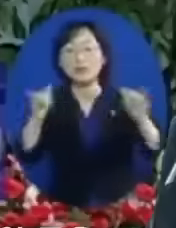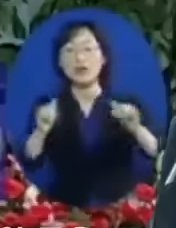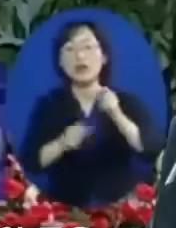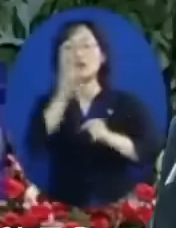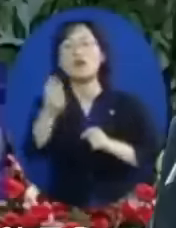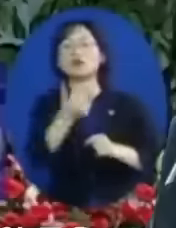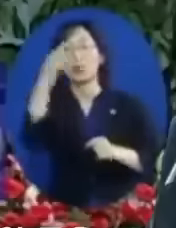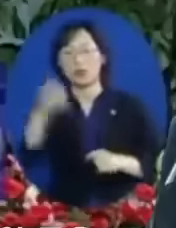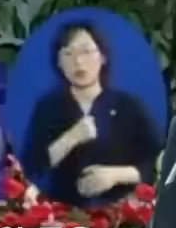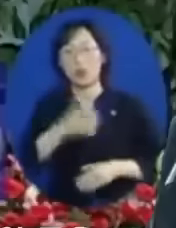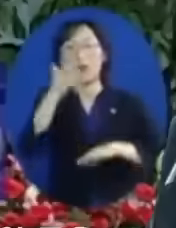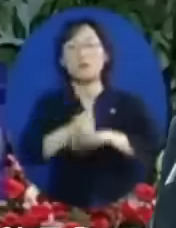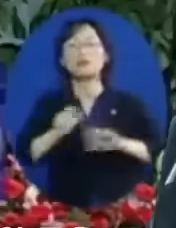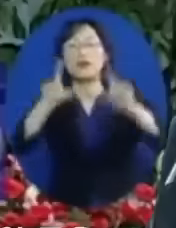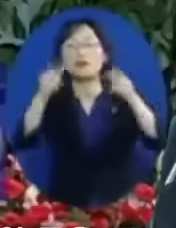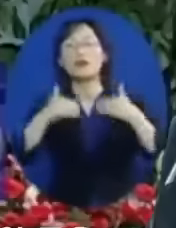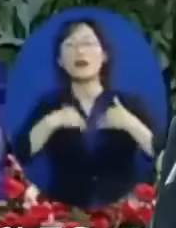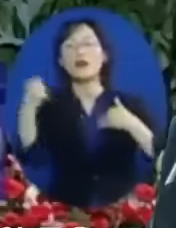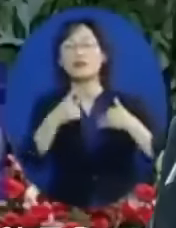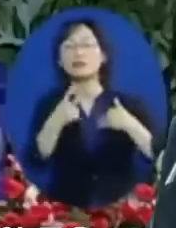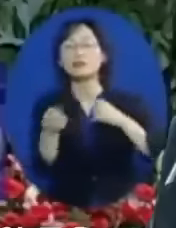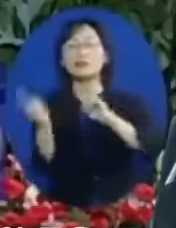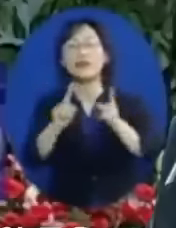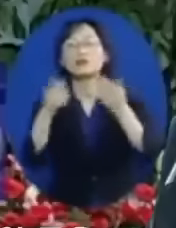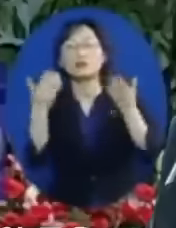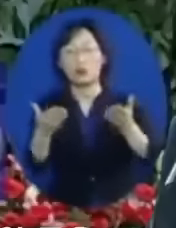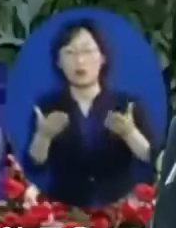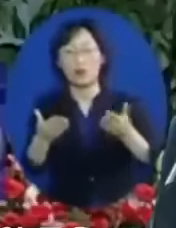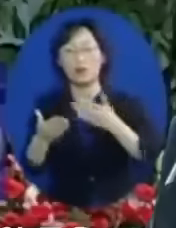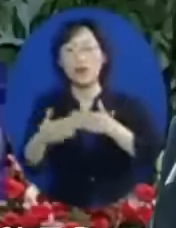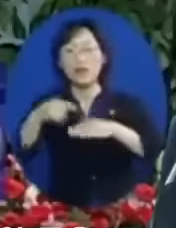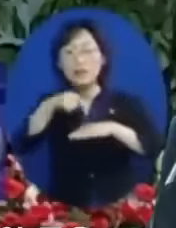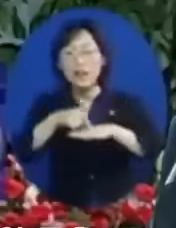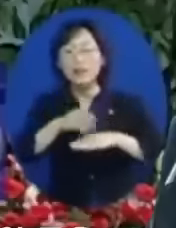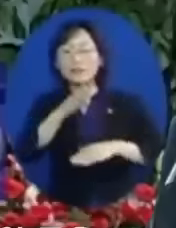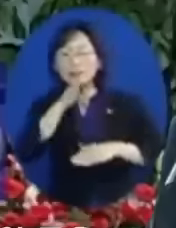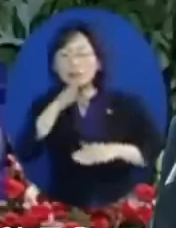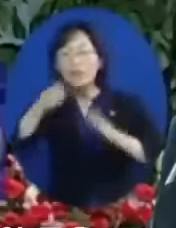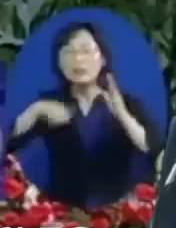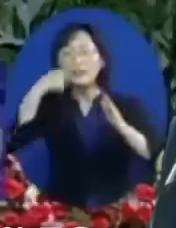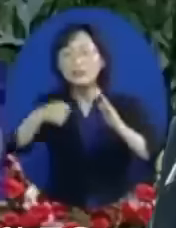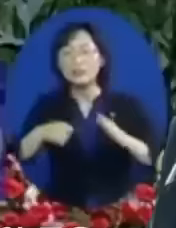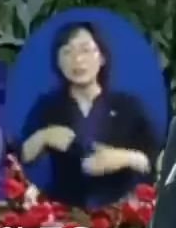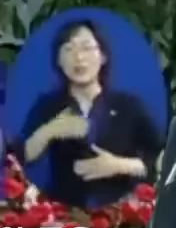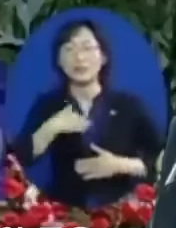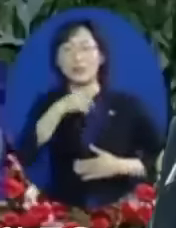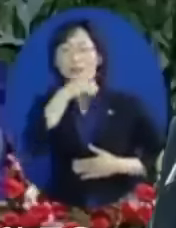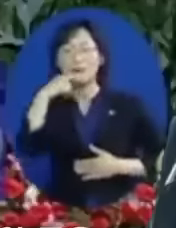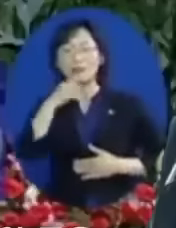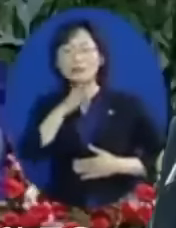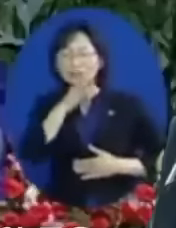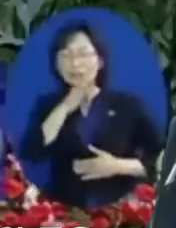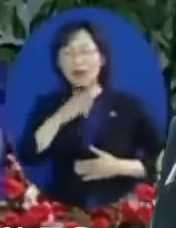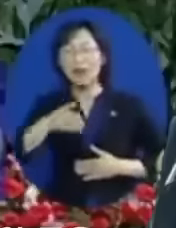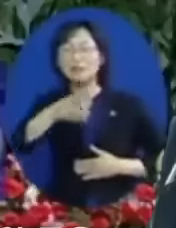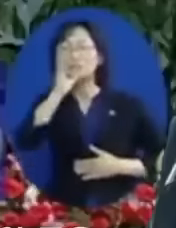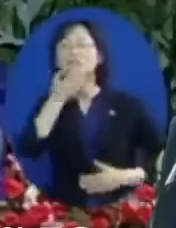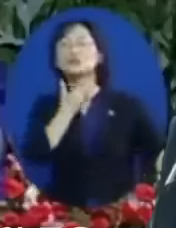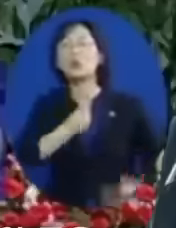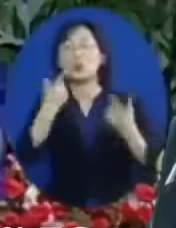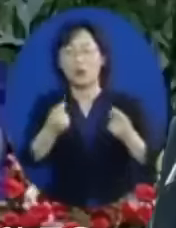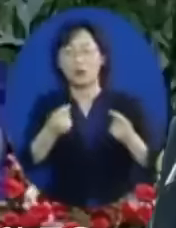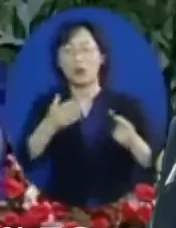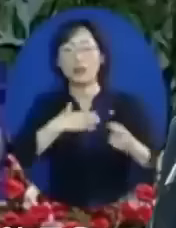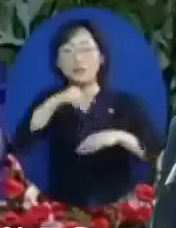영생을 가졌고 마지막 날에 내가 그를 다시 살리리니 내 살은 참된 양식이요 내 피는 참된 음료로다.